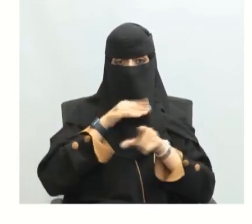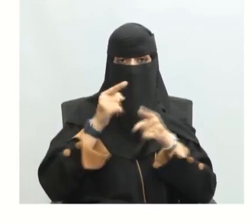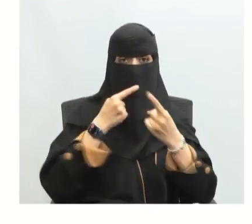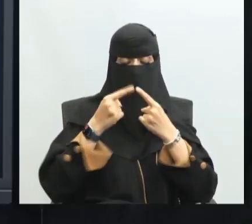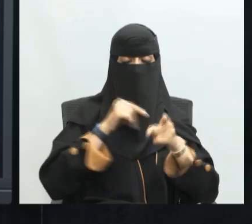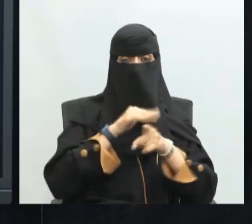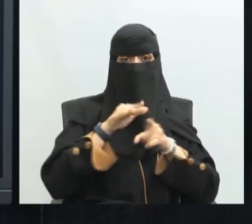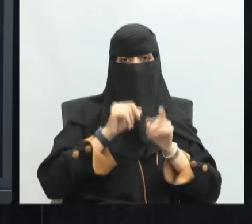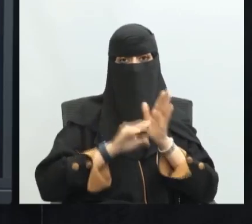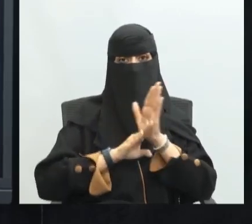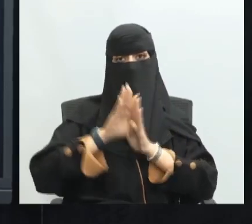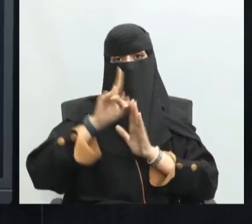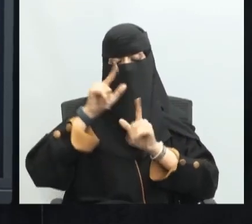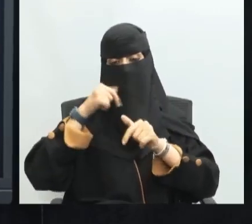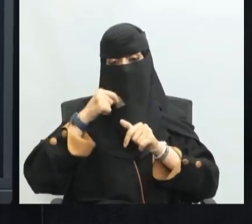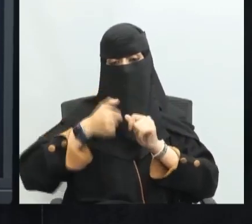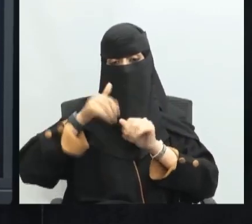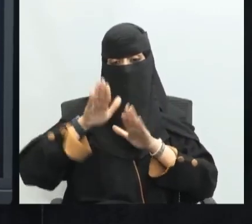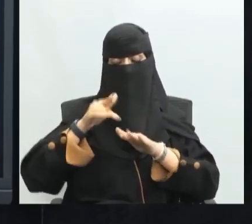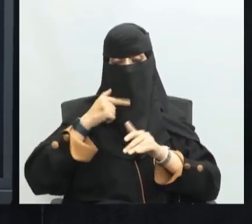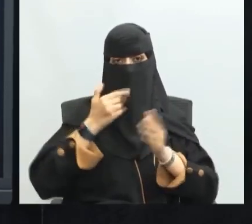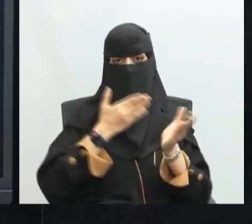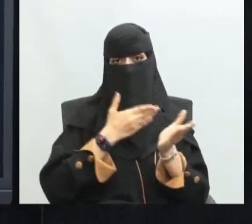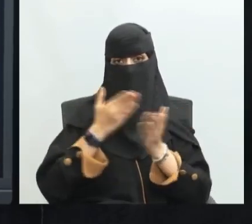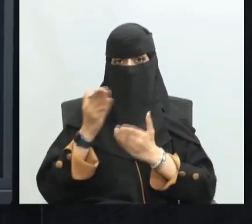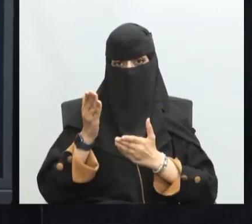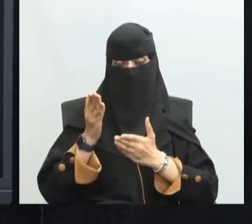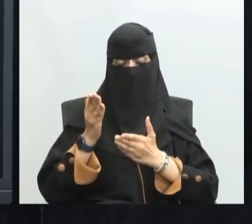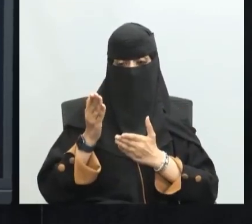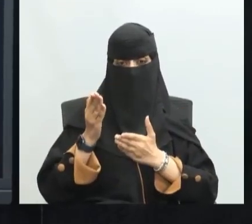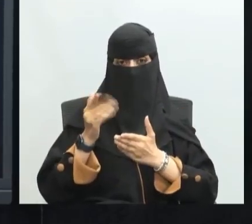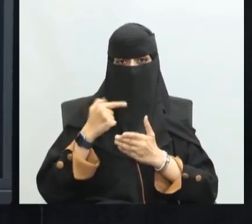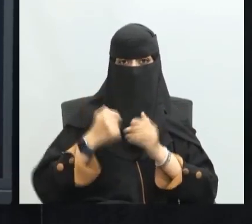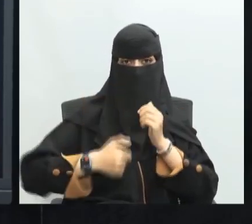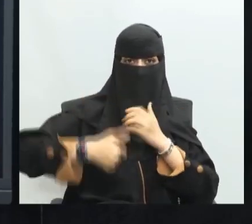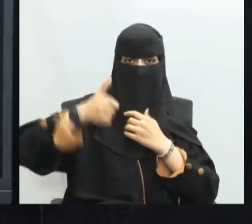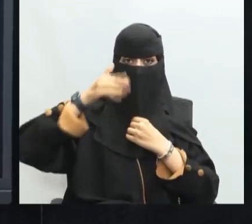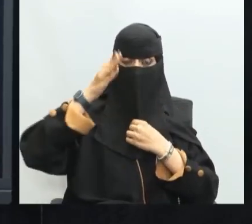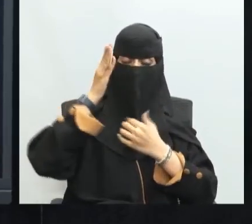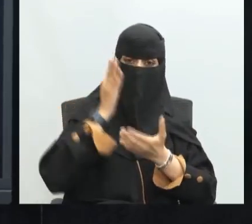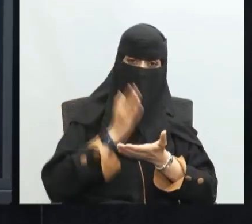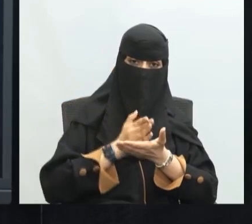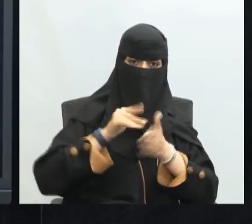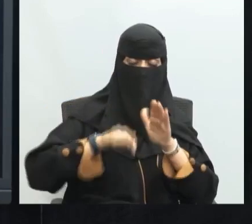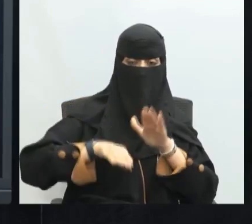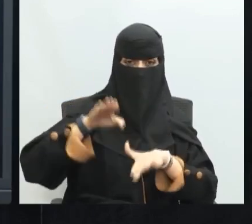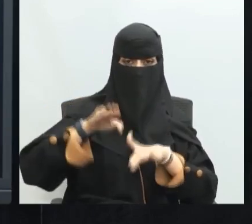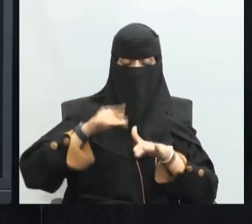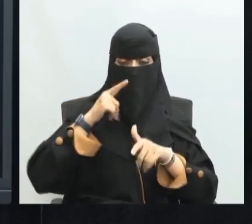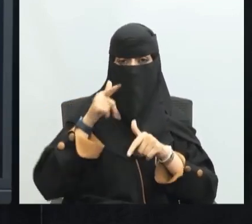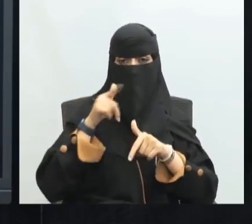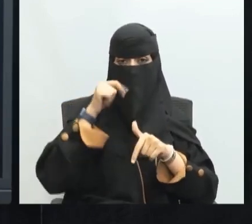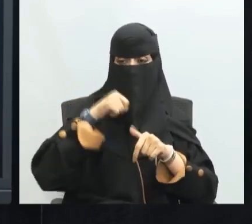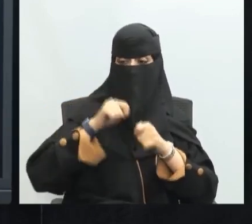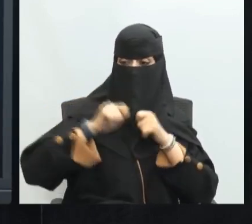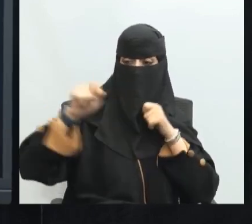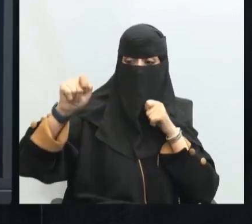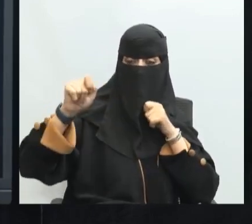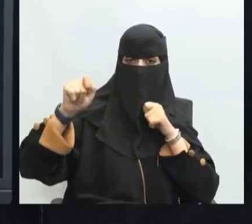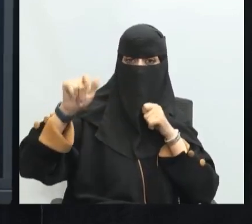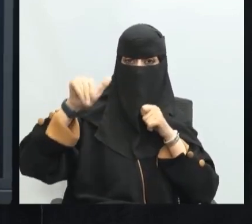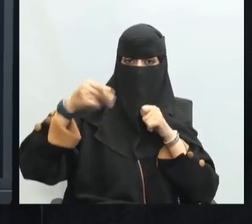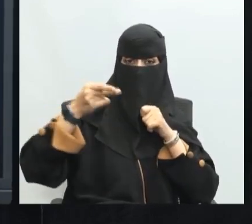نعزز هذه القيم نحن ندعو او نحقق الوسطيه والاعتدال والبعد